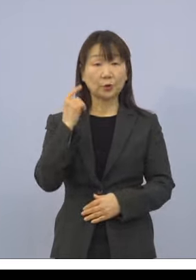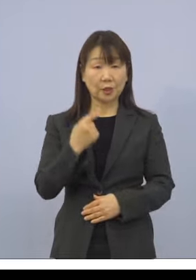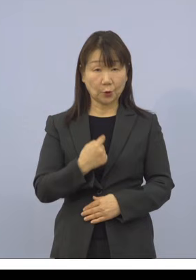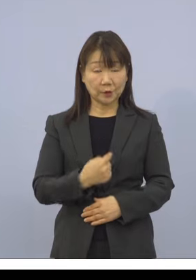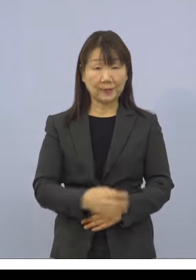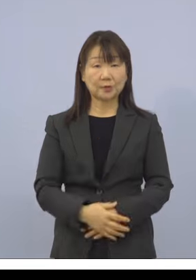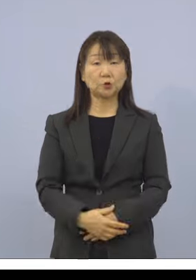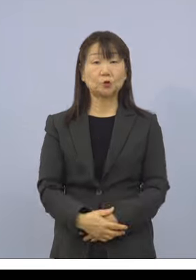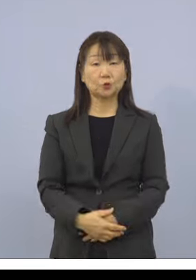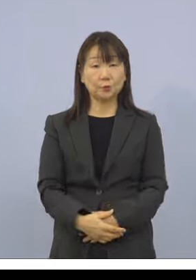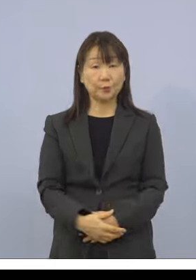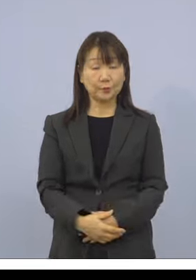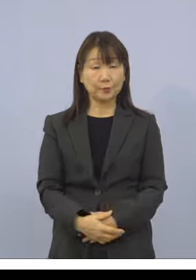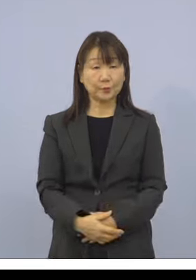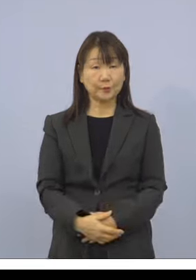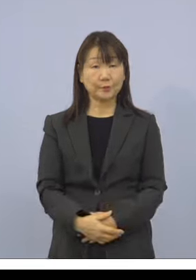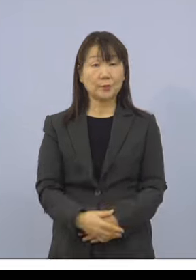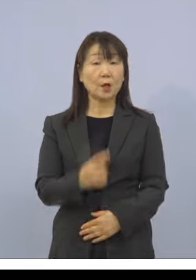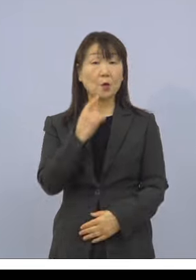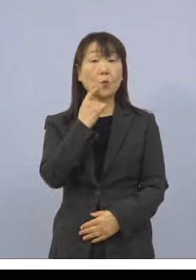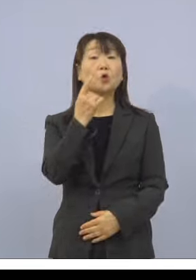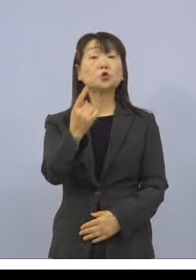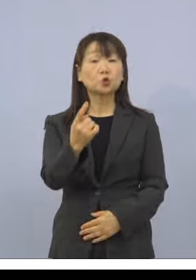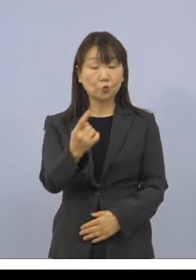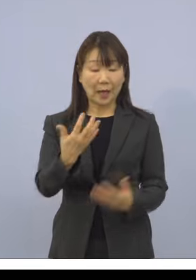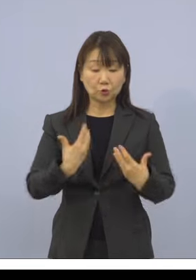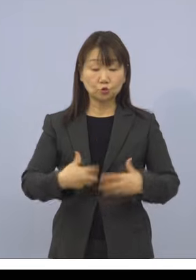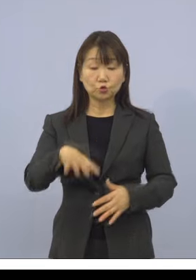ております。で、またもう一つはふるさと納